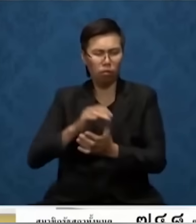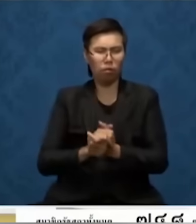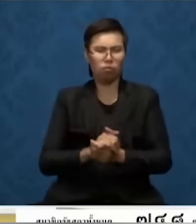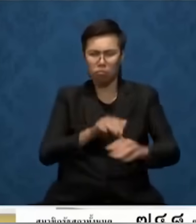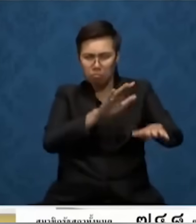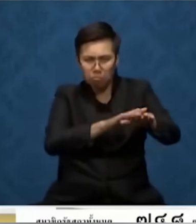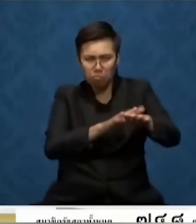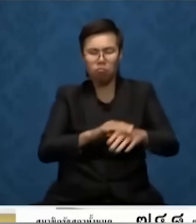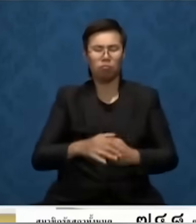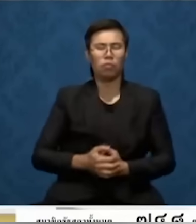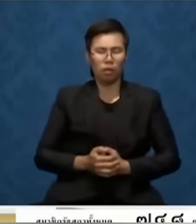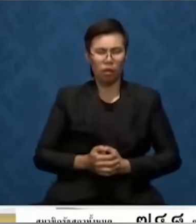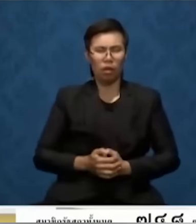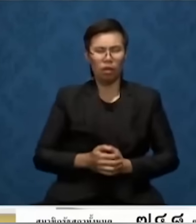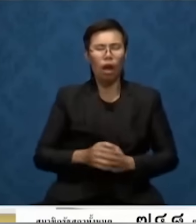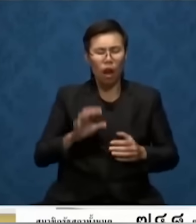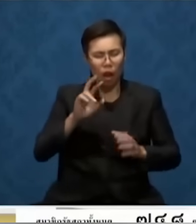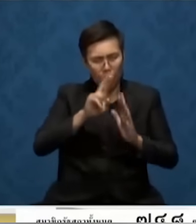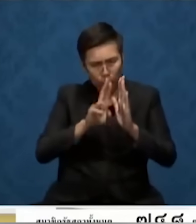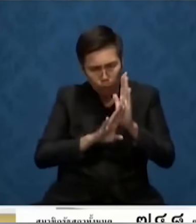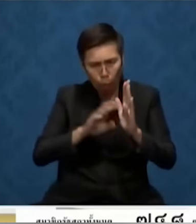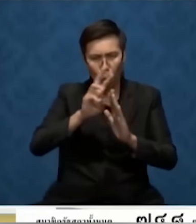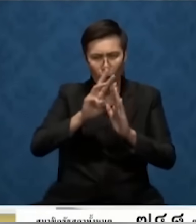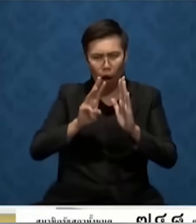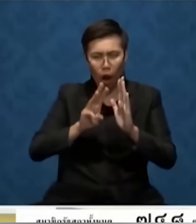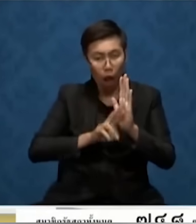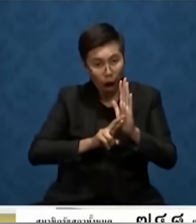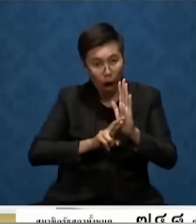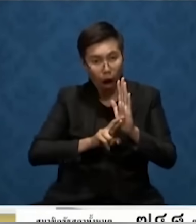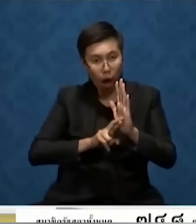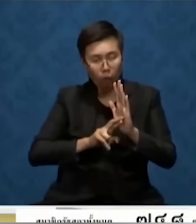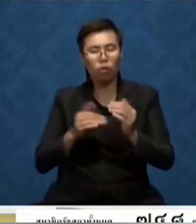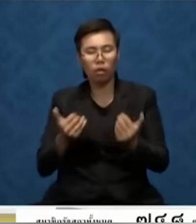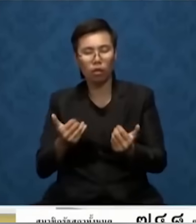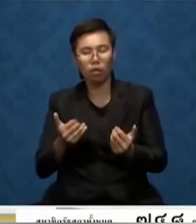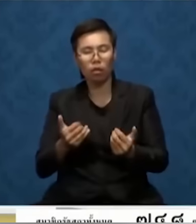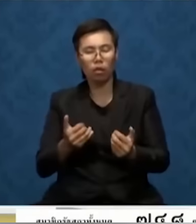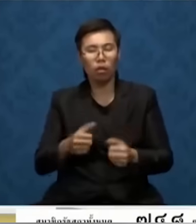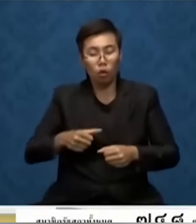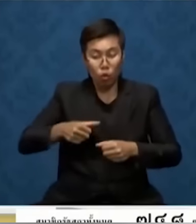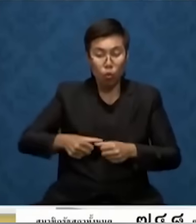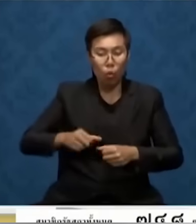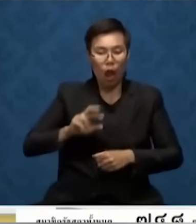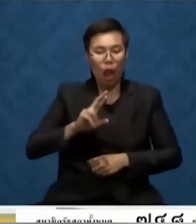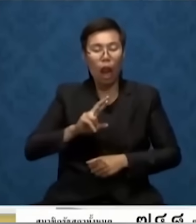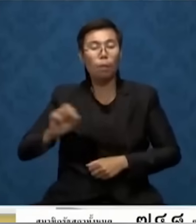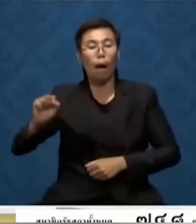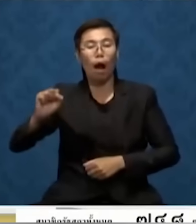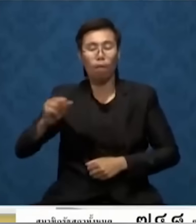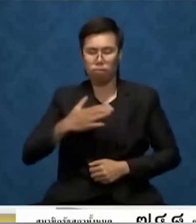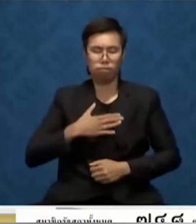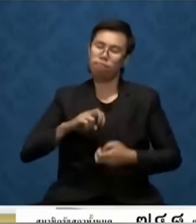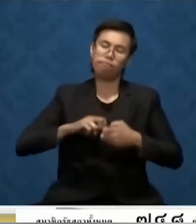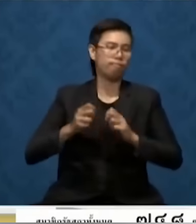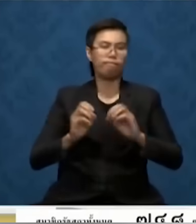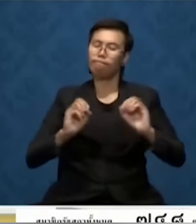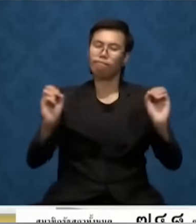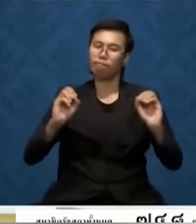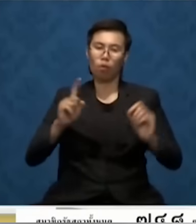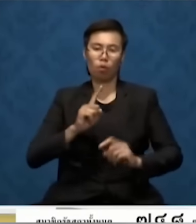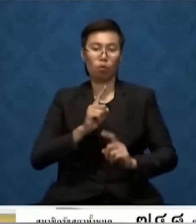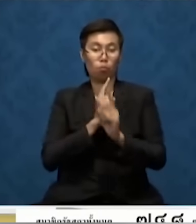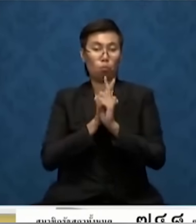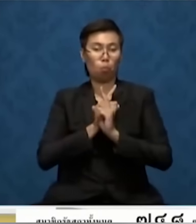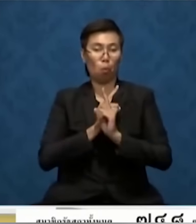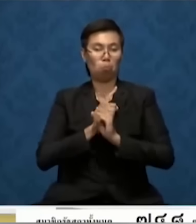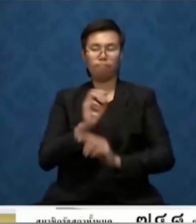การในการพิจารณาระเบียบวาระในขณะนี้ของรัฐสภาเรากับผมเองไม่ได้มีปัญหาอะไรส่วนตัวกับคุ